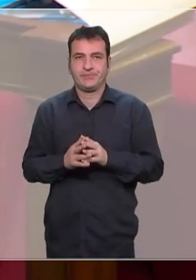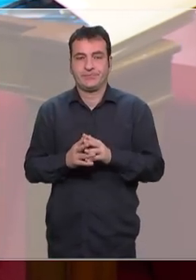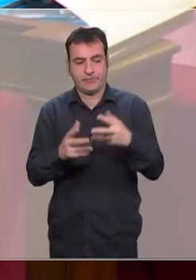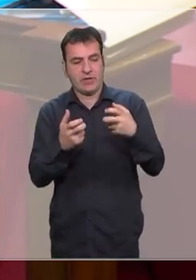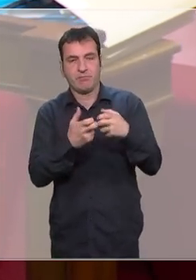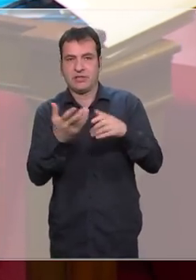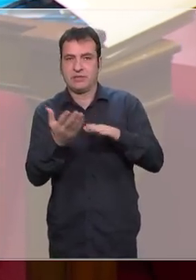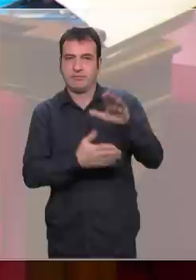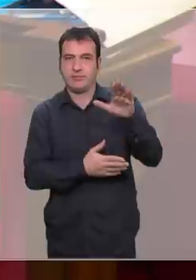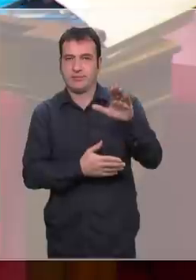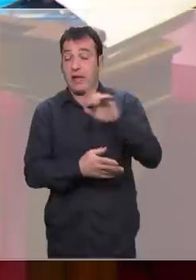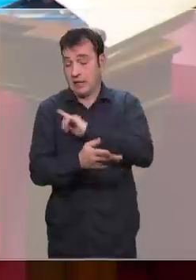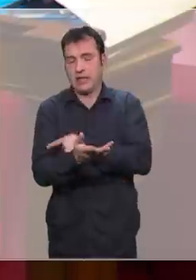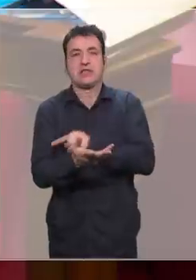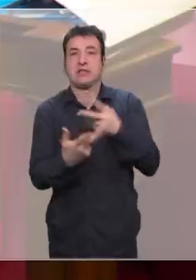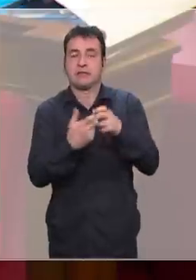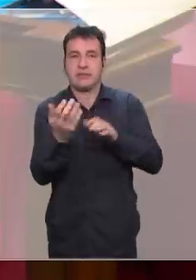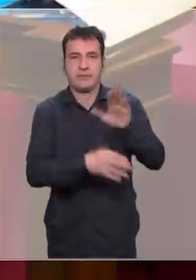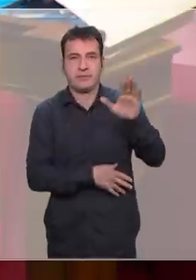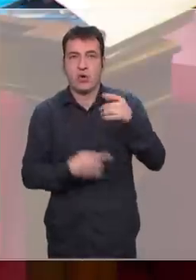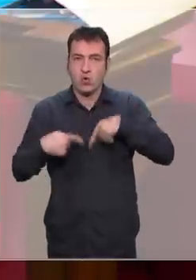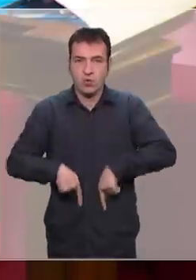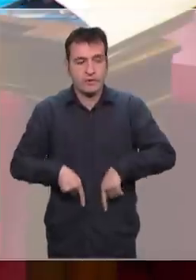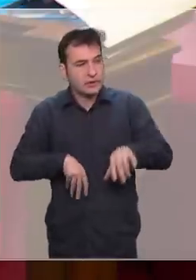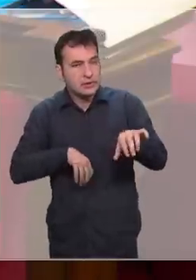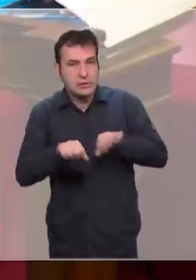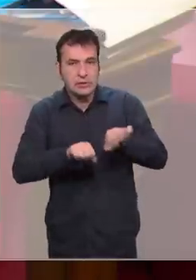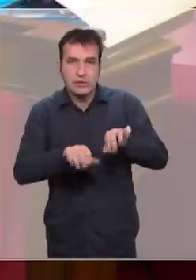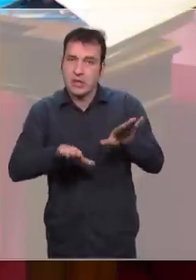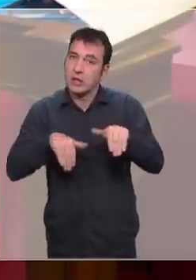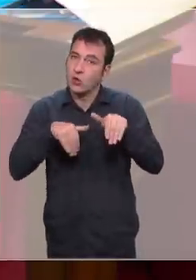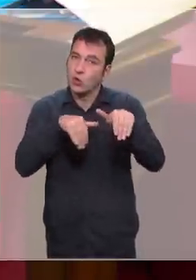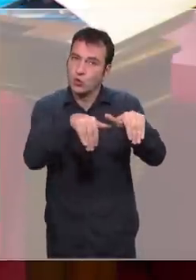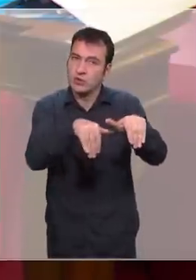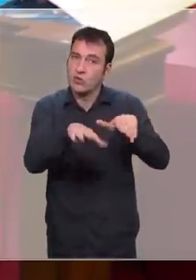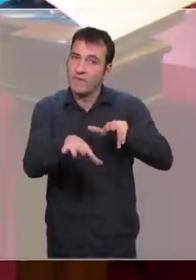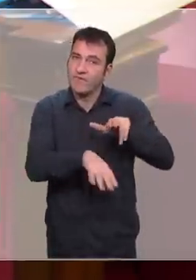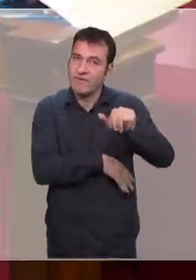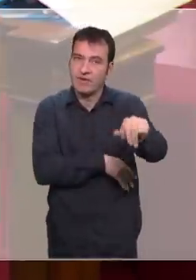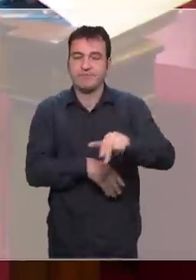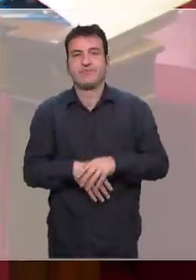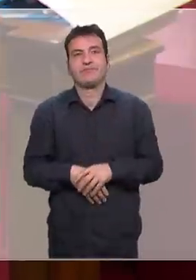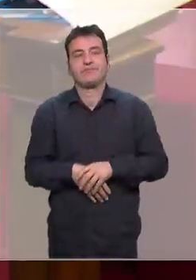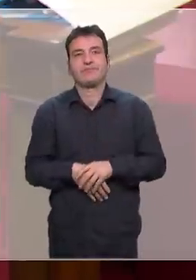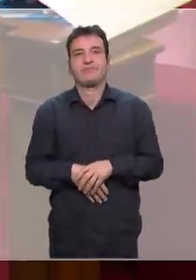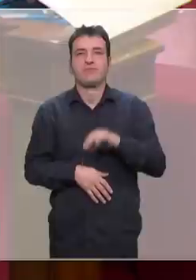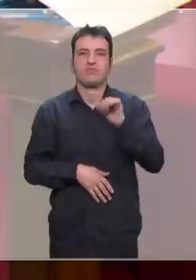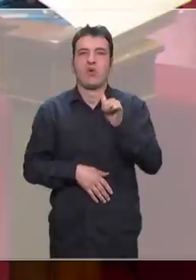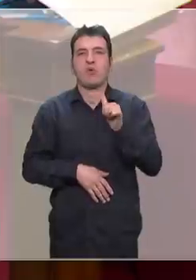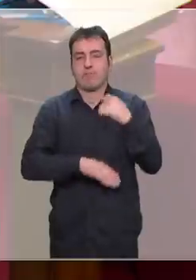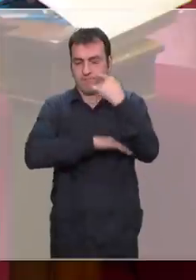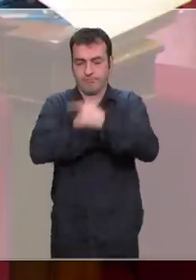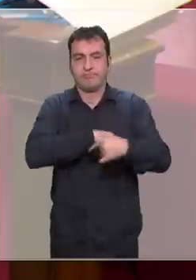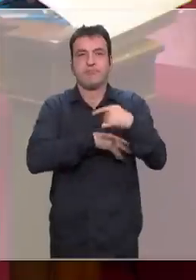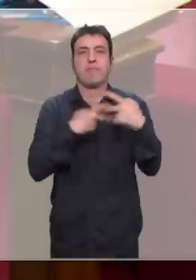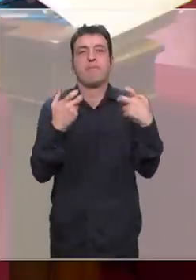prix de l'énergie, le gouvernement agit et continuera d'agir. Premièrement, nous avons un bouclier